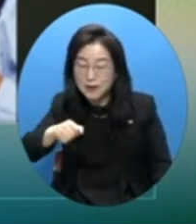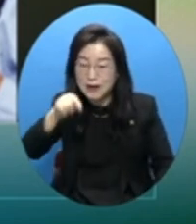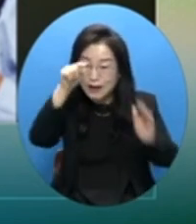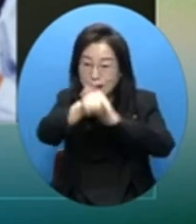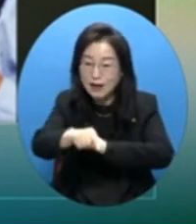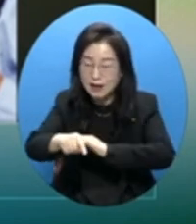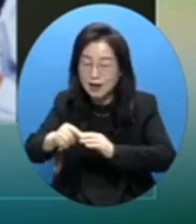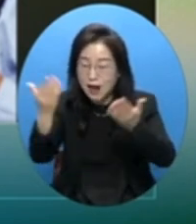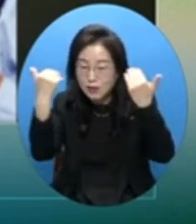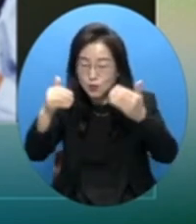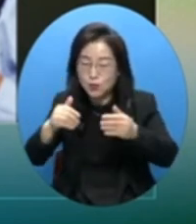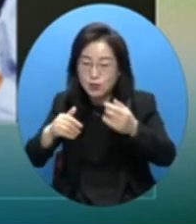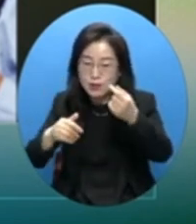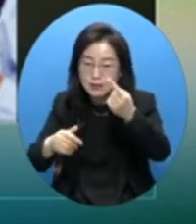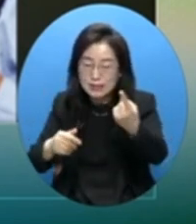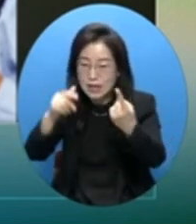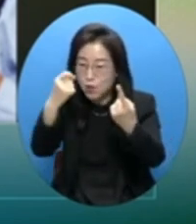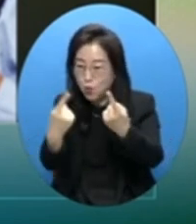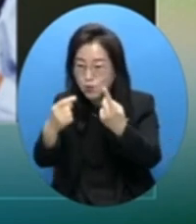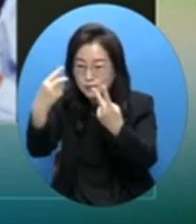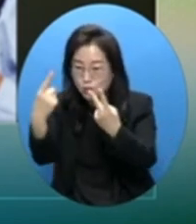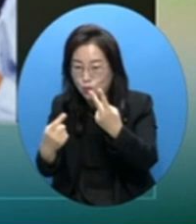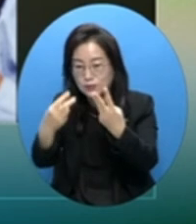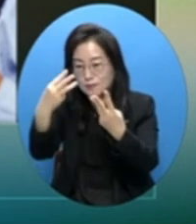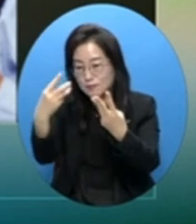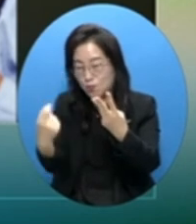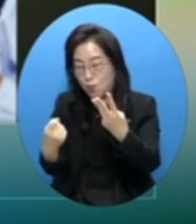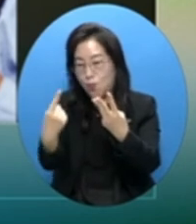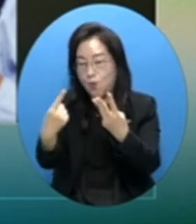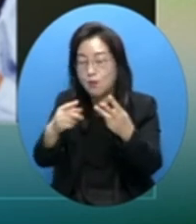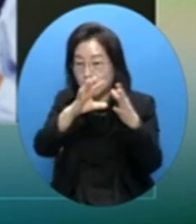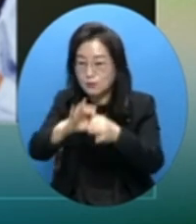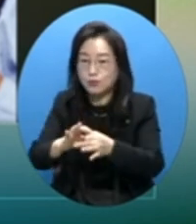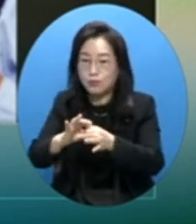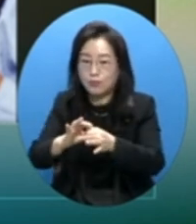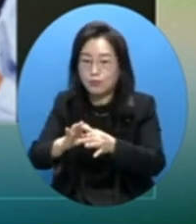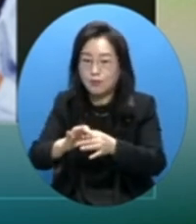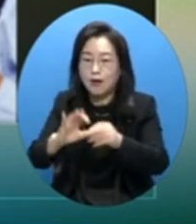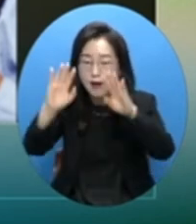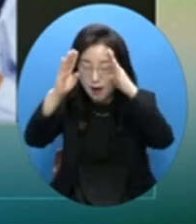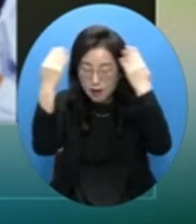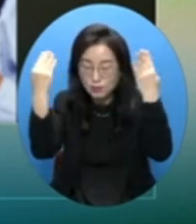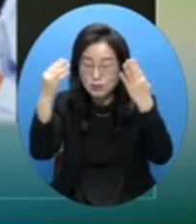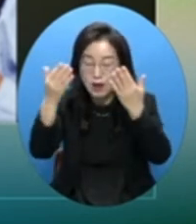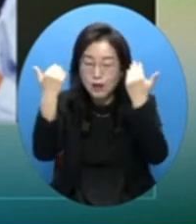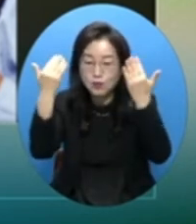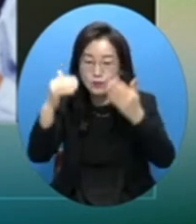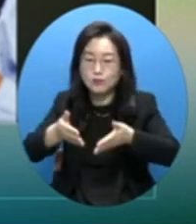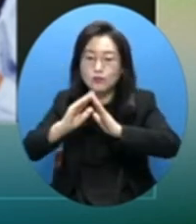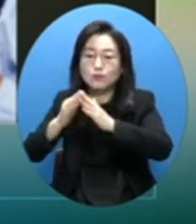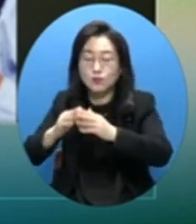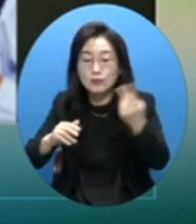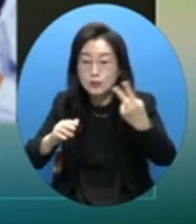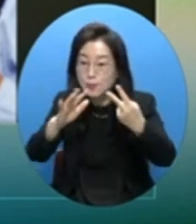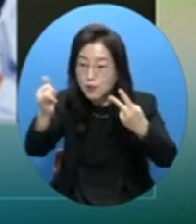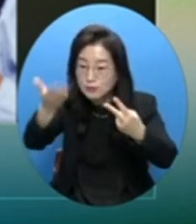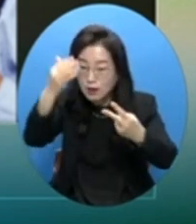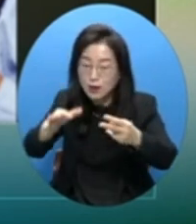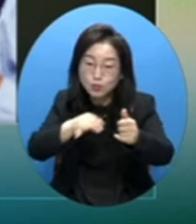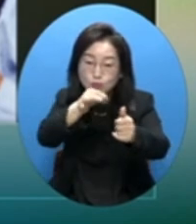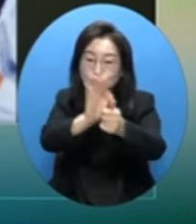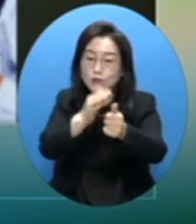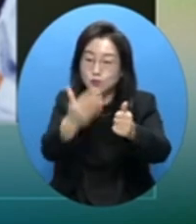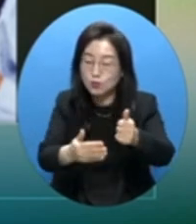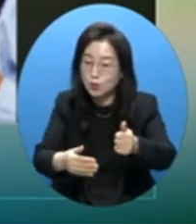세워나가고 있습니다 청년한 사람이 하나님께 은혜를 받으니까 이채명 아이를 돌봐주고 있고 학교 돌봐서 두 개나 지금 또 학교를